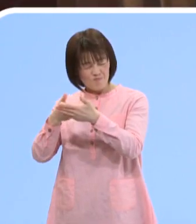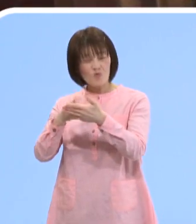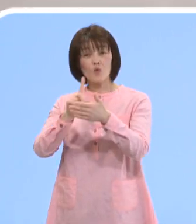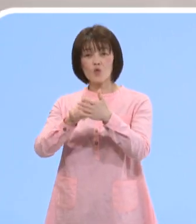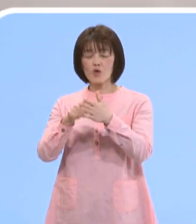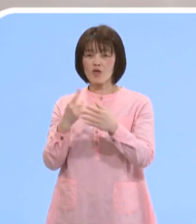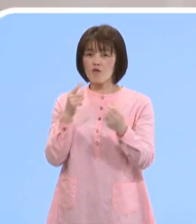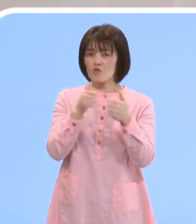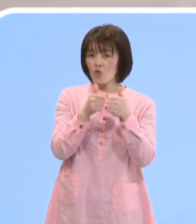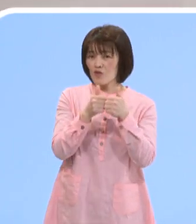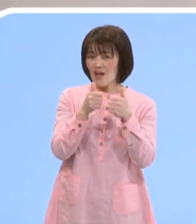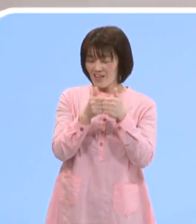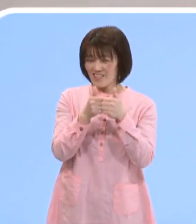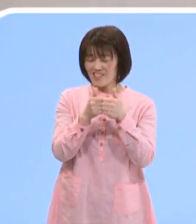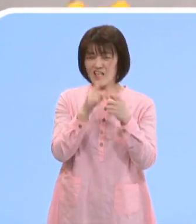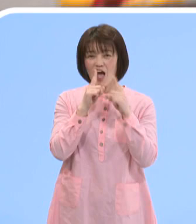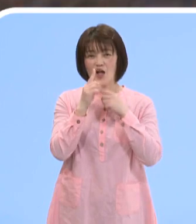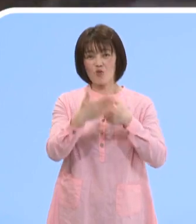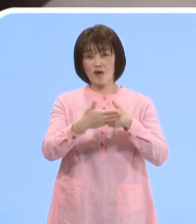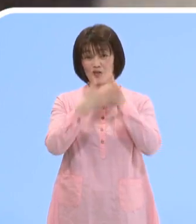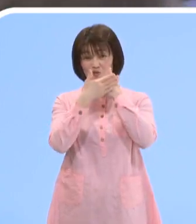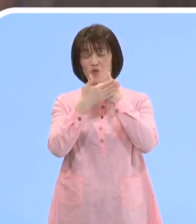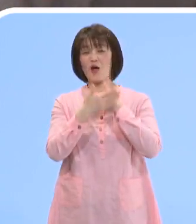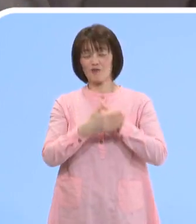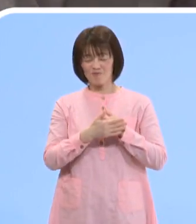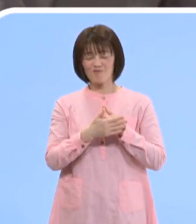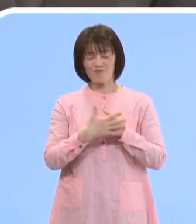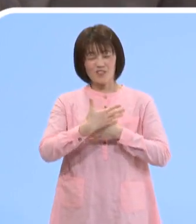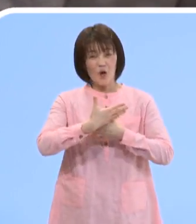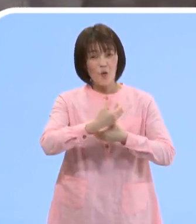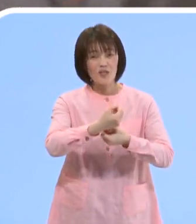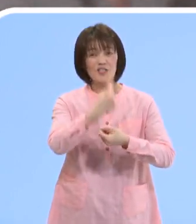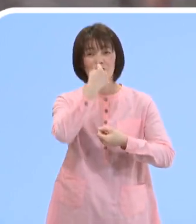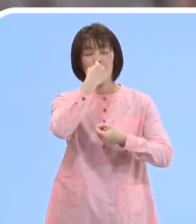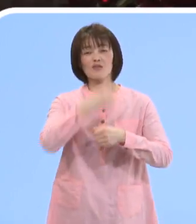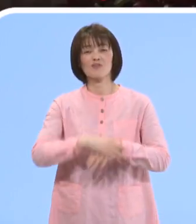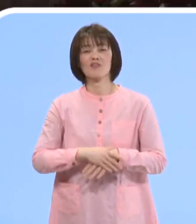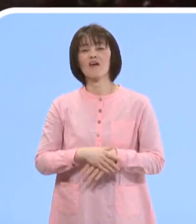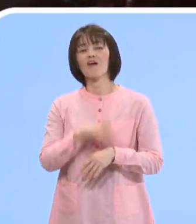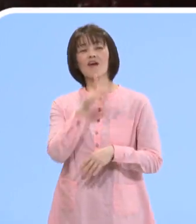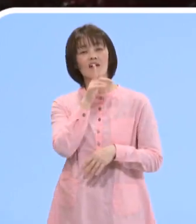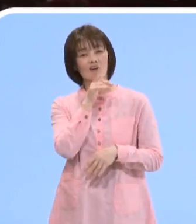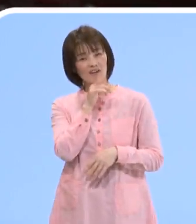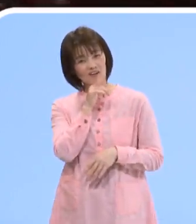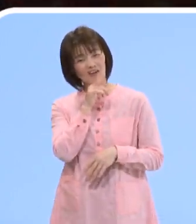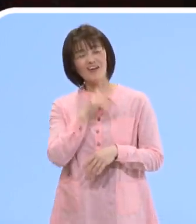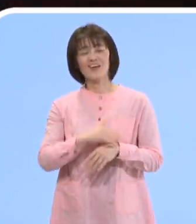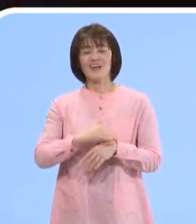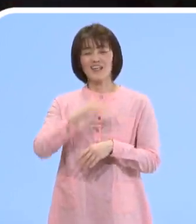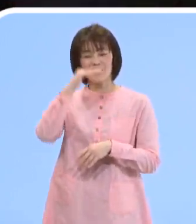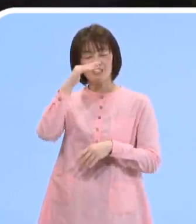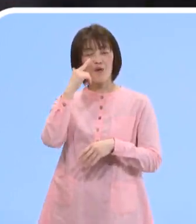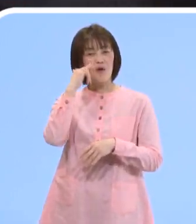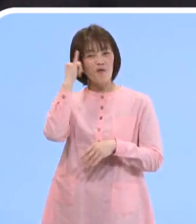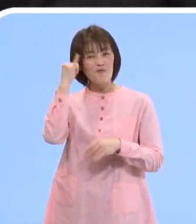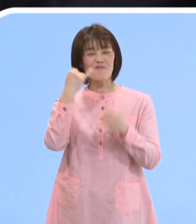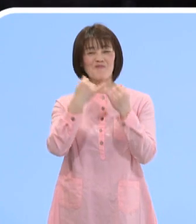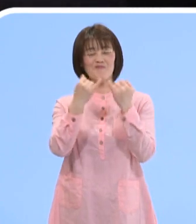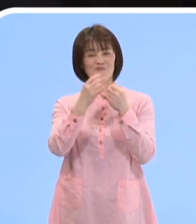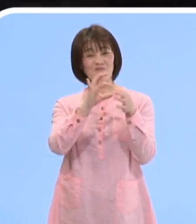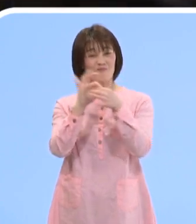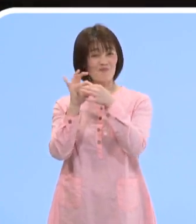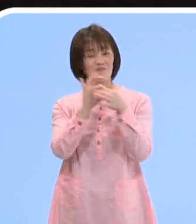していろんなアドバイスももらえますので、とても頼りにしてます。 先輩ママさんとしてもお話ができるいい関係って感じです